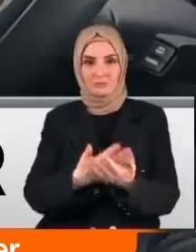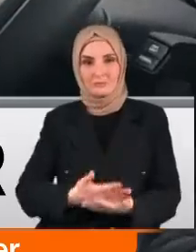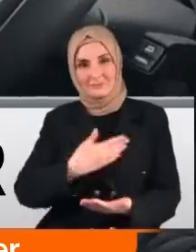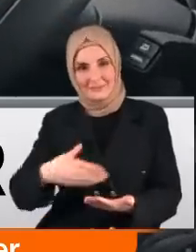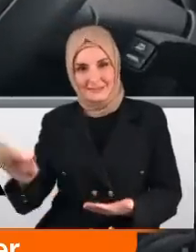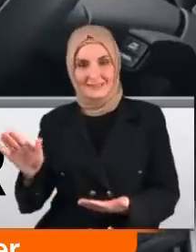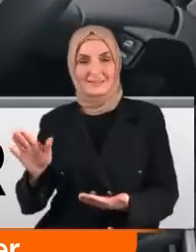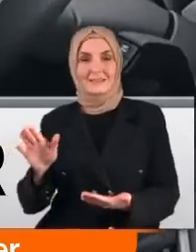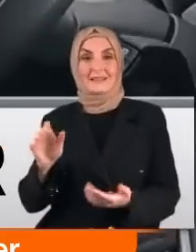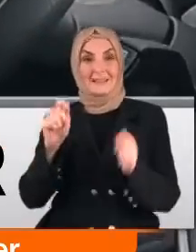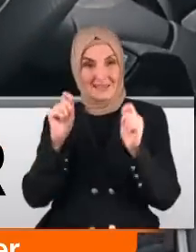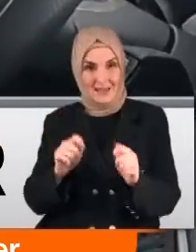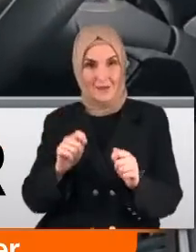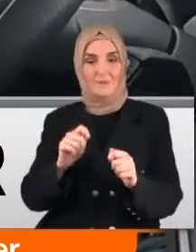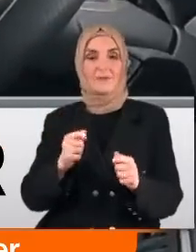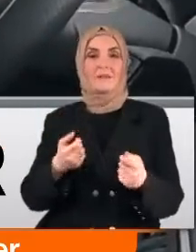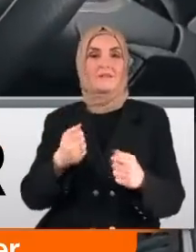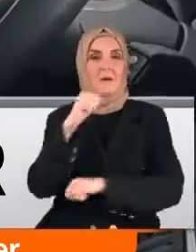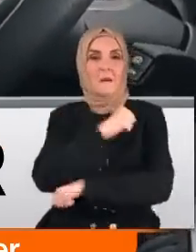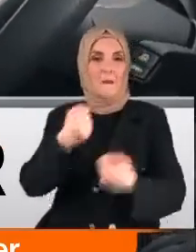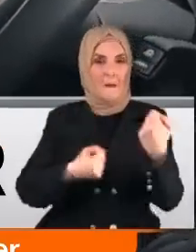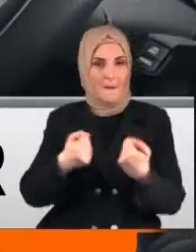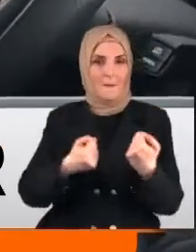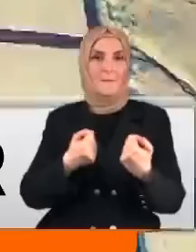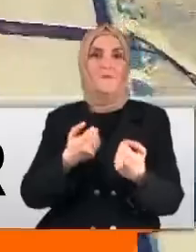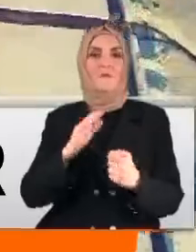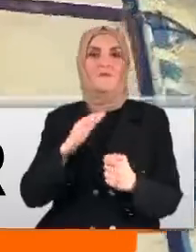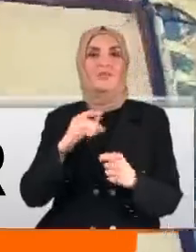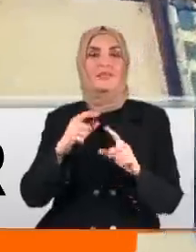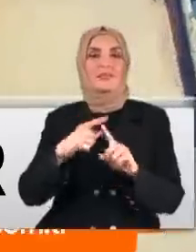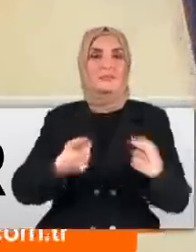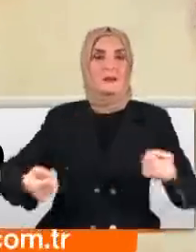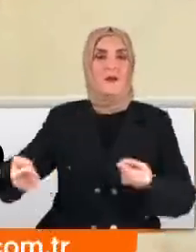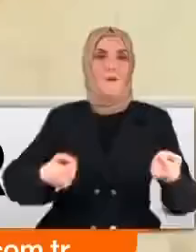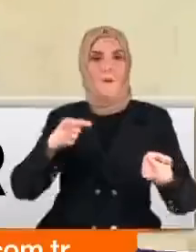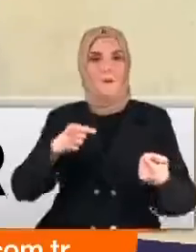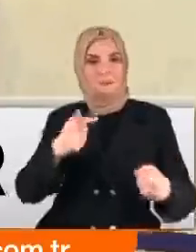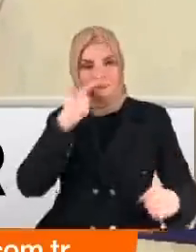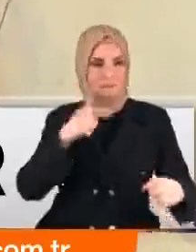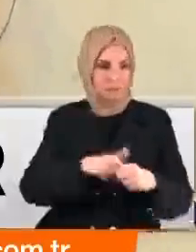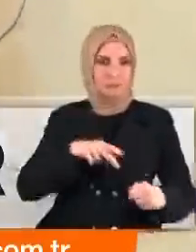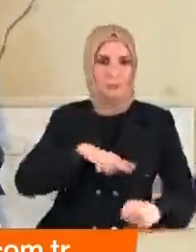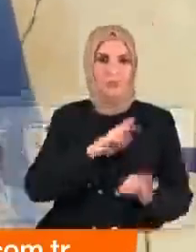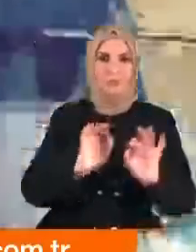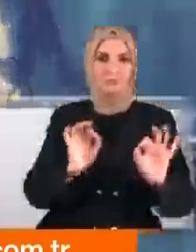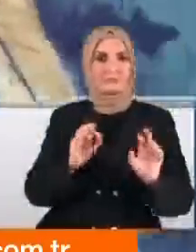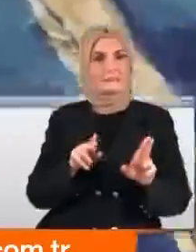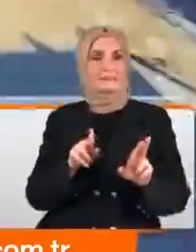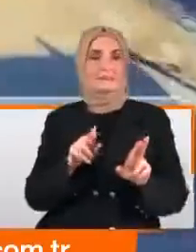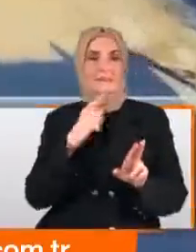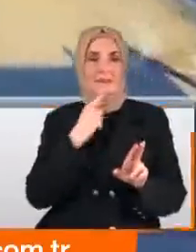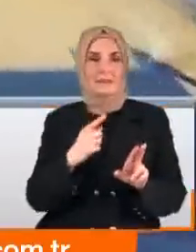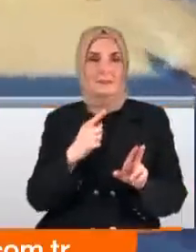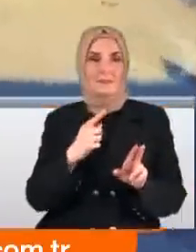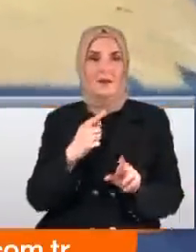traktörünüze koysanız sürüp gidebilecek kadar hafif bir petrol. Arap petrolü kalitelidir. Arap